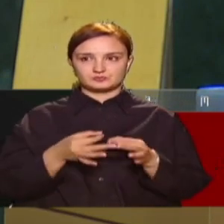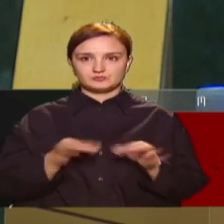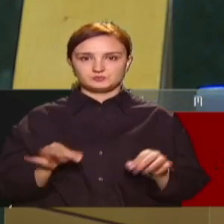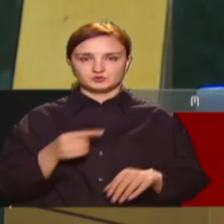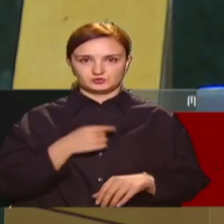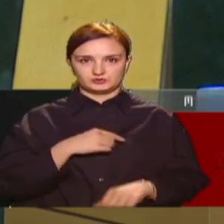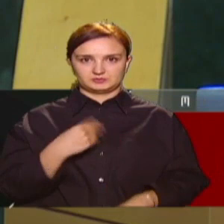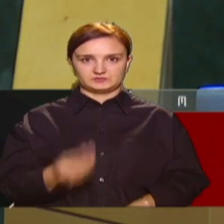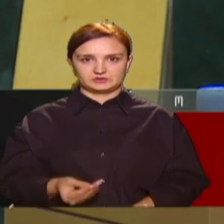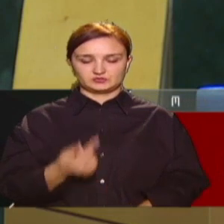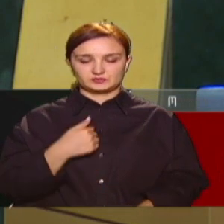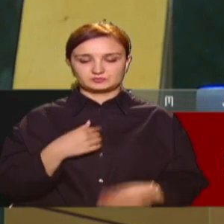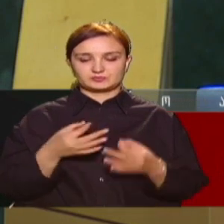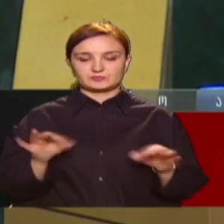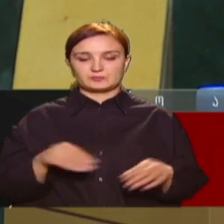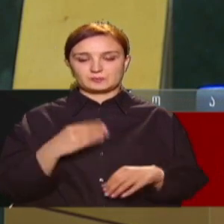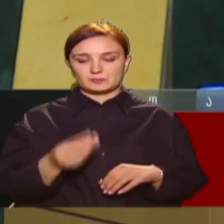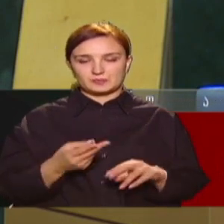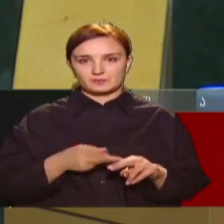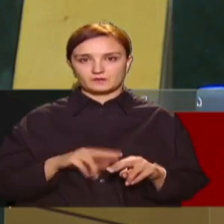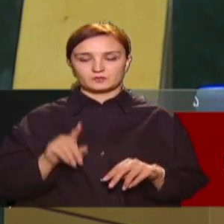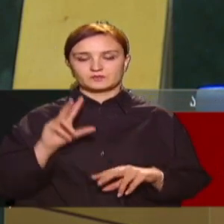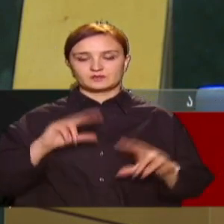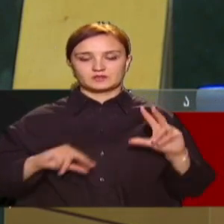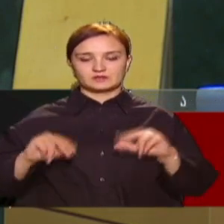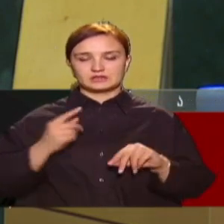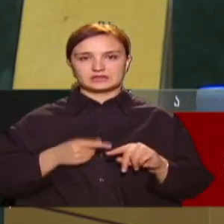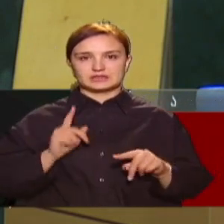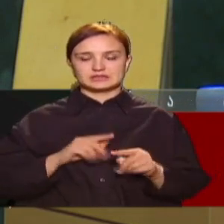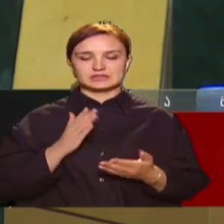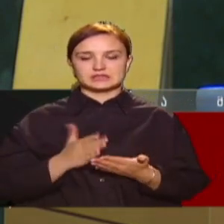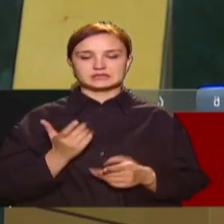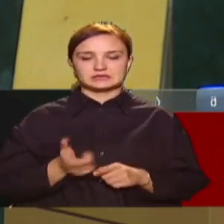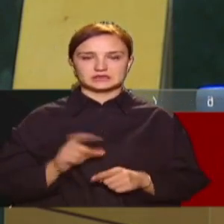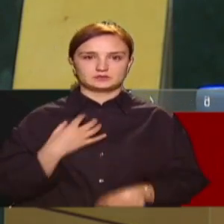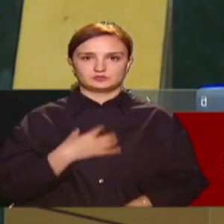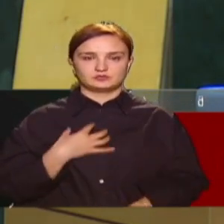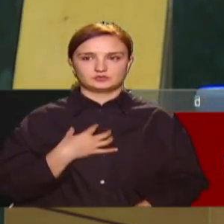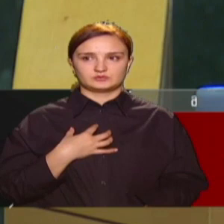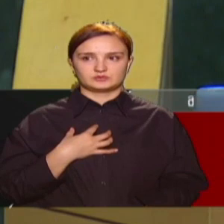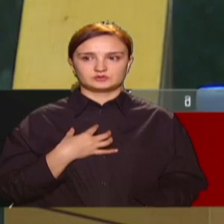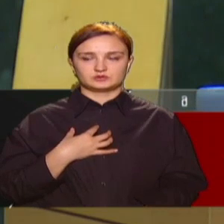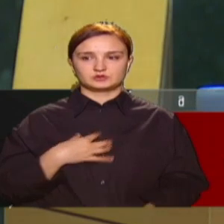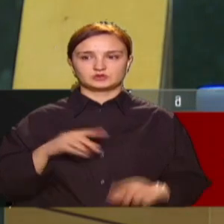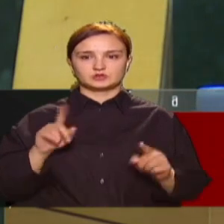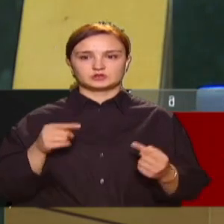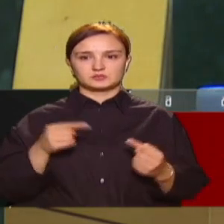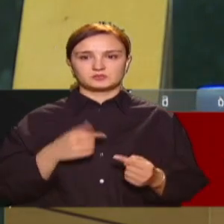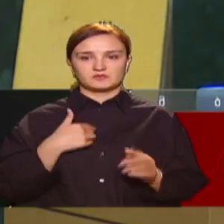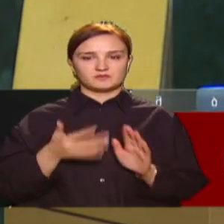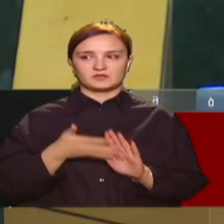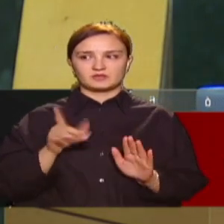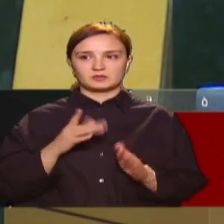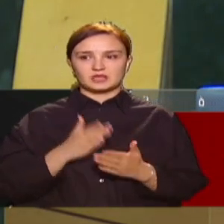ჩვენ. Გავეცით ნებართვა იმიტომ, რომ ვთვლიდით, რომ ეს არის ძალიან მნიშვნელოვანი. Შესაბამისად, მე ვერ ხვდები რა